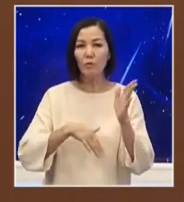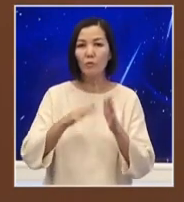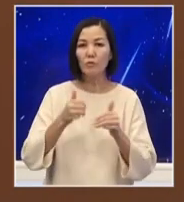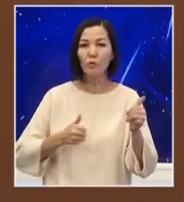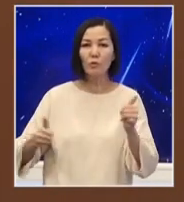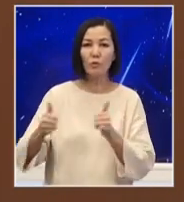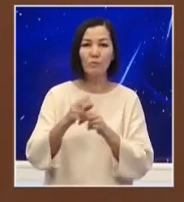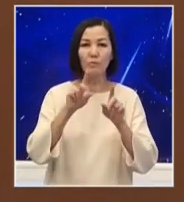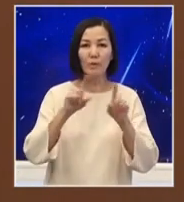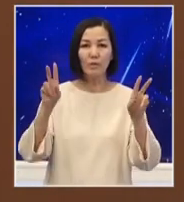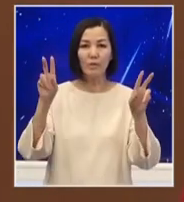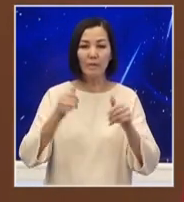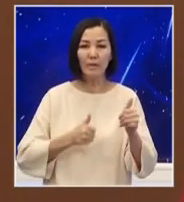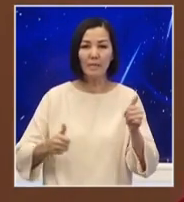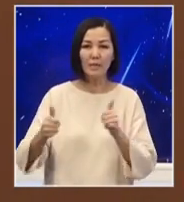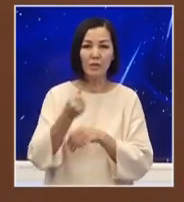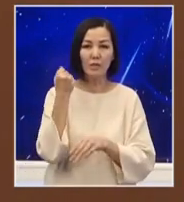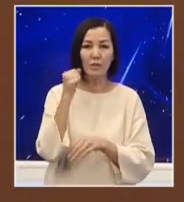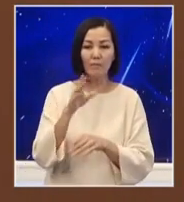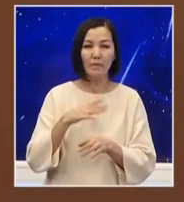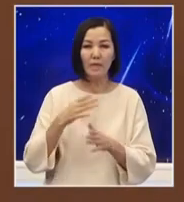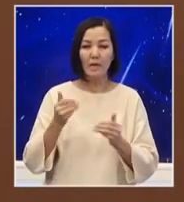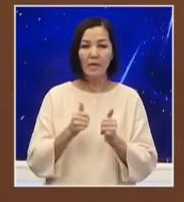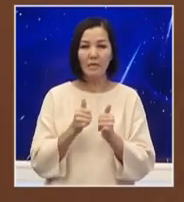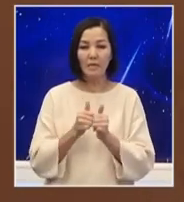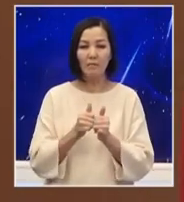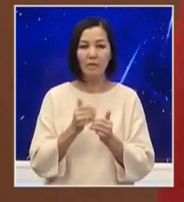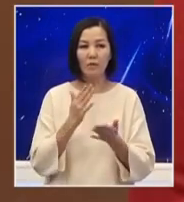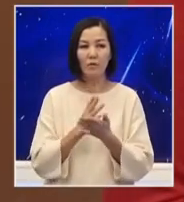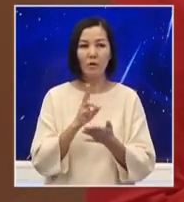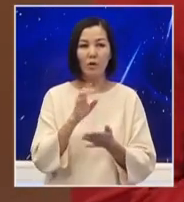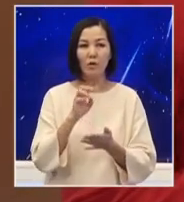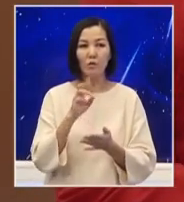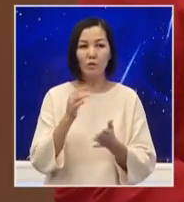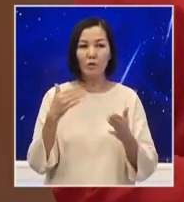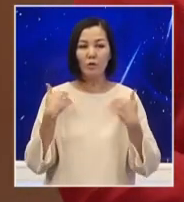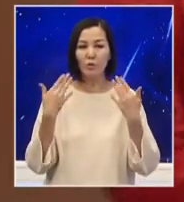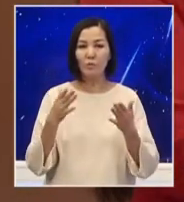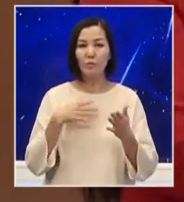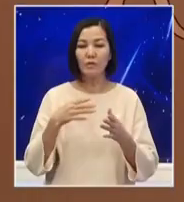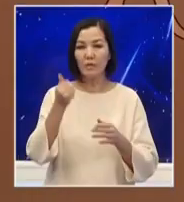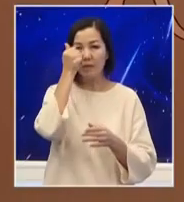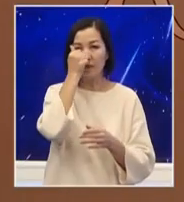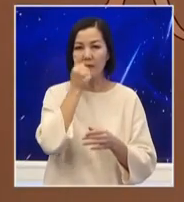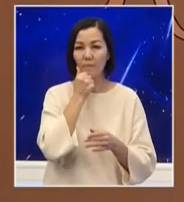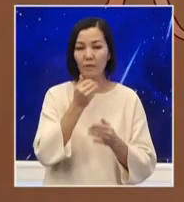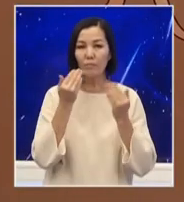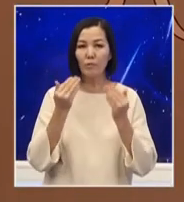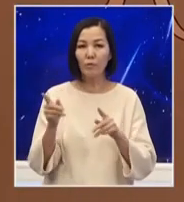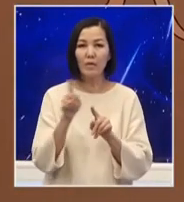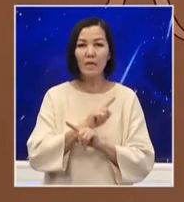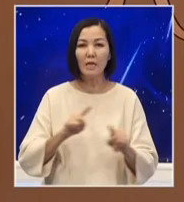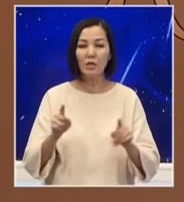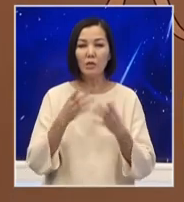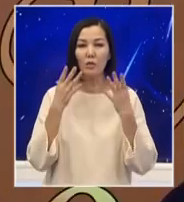көшбасшысы номинациясында топ жарды. Дәл қазір жеңімпаз менің қасымда тұр. Нұржан, жүлде құтты болсын. Рахмет Қамшат, бүгін мен үшін ерекше